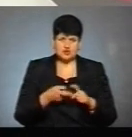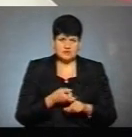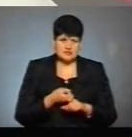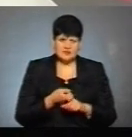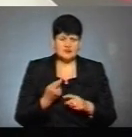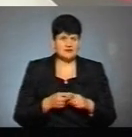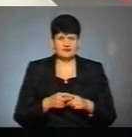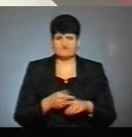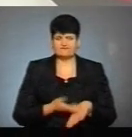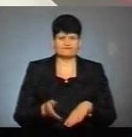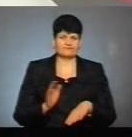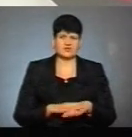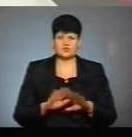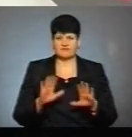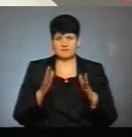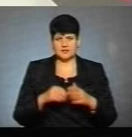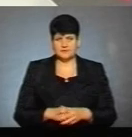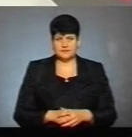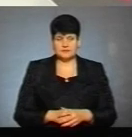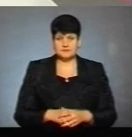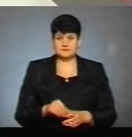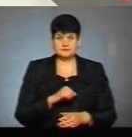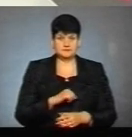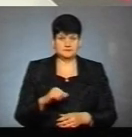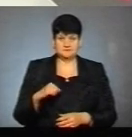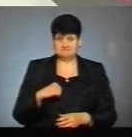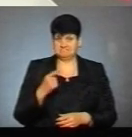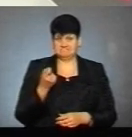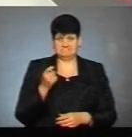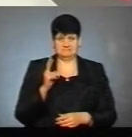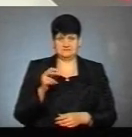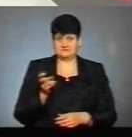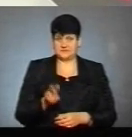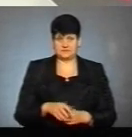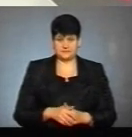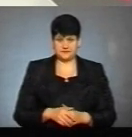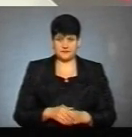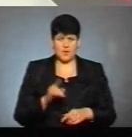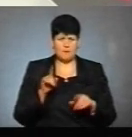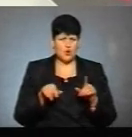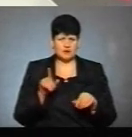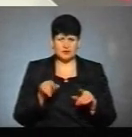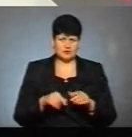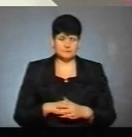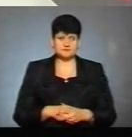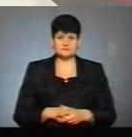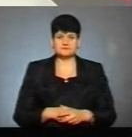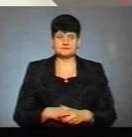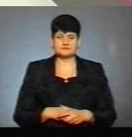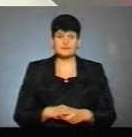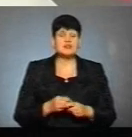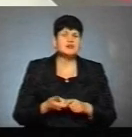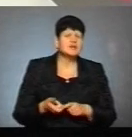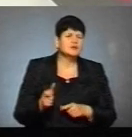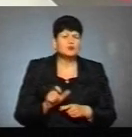такі запущені випадки. Добровільно мало хто звертається. Тобто поодинокі випадки, коли добровільно? Так, це